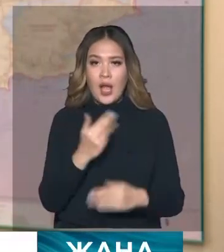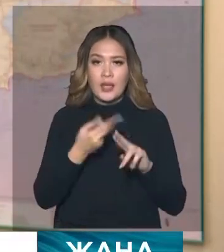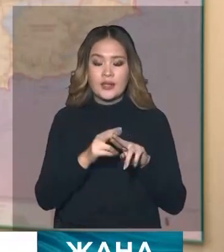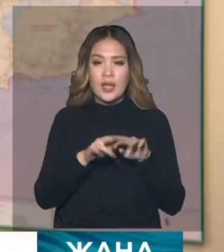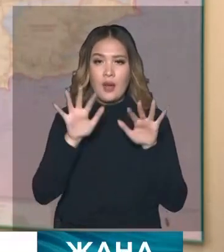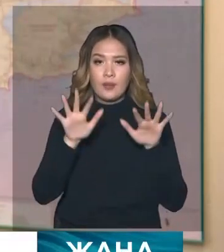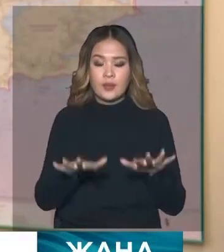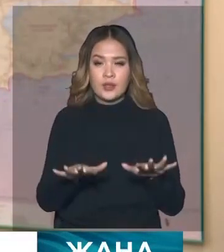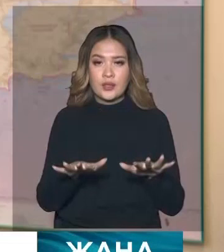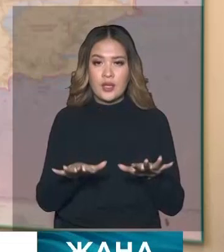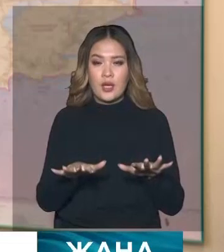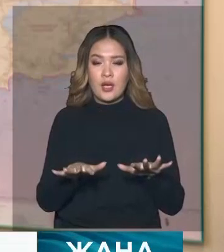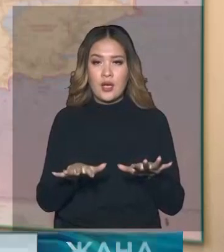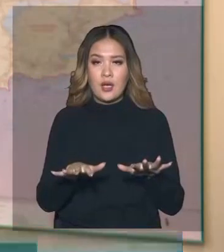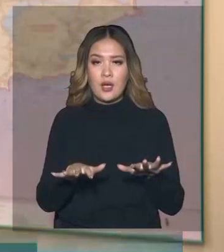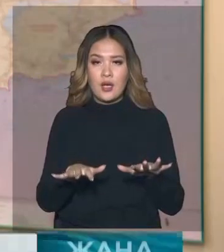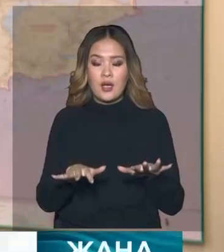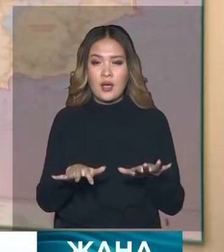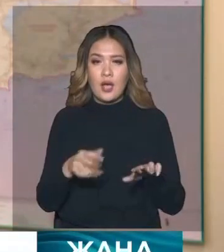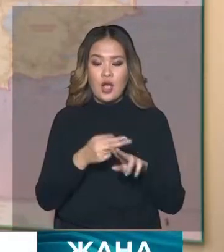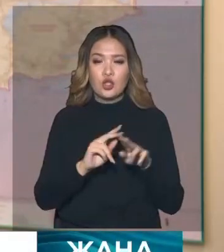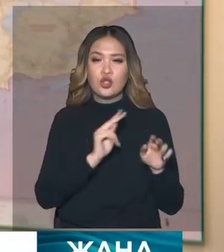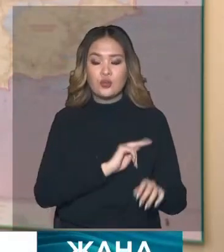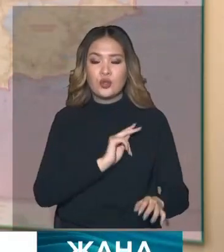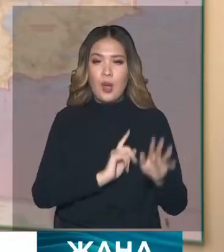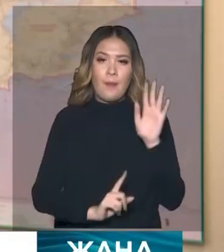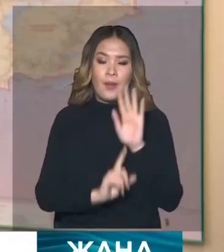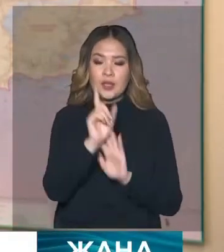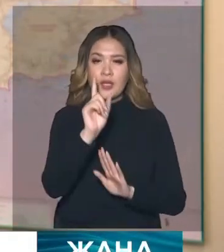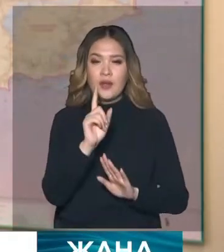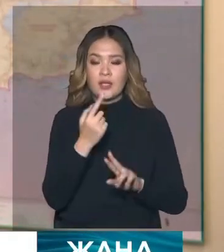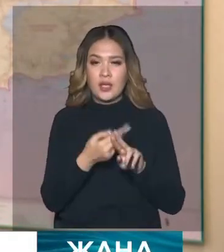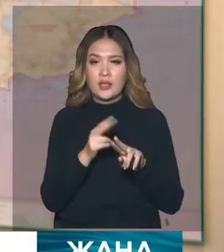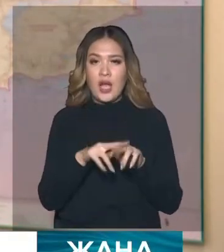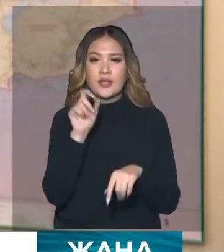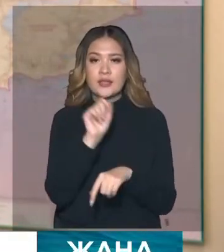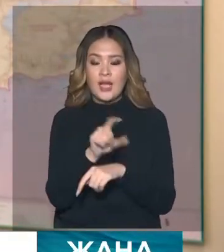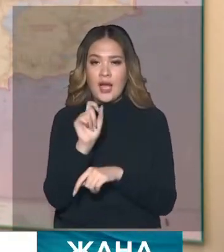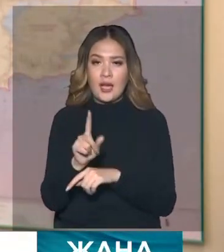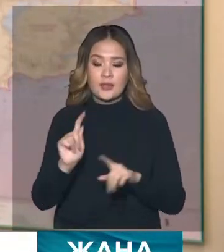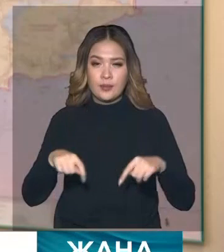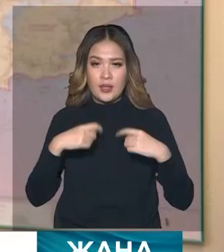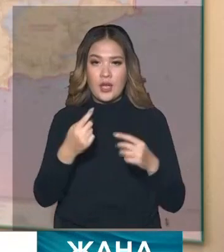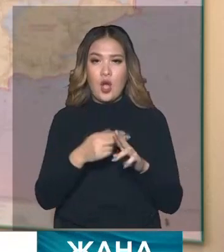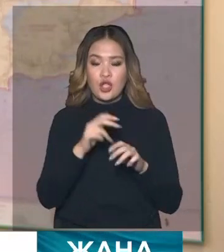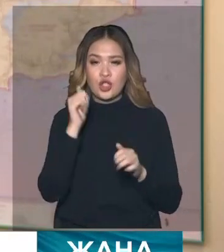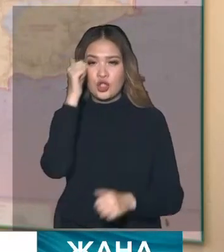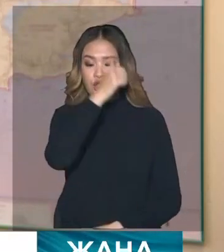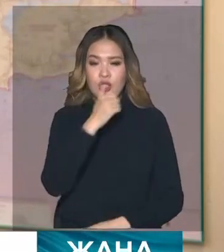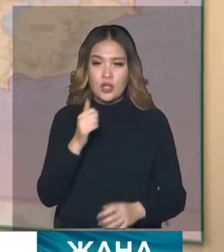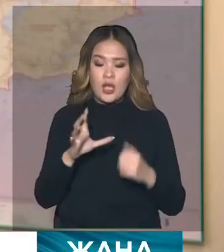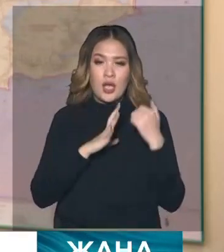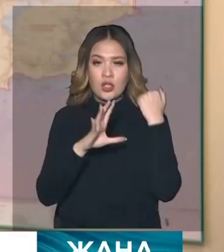компания жаңағы жұмысын бастап отыр. Қазір запчасттардың бәріне заказ берілді. Осы жылдың аяғына